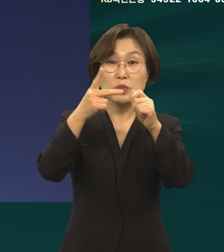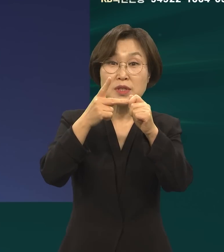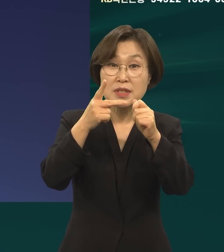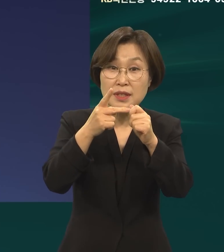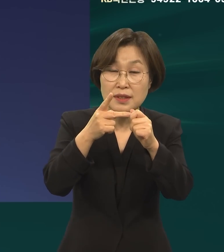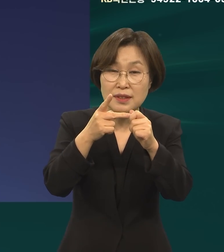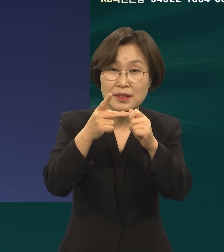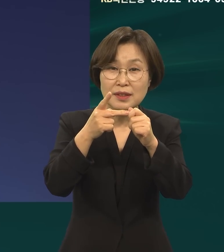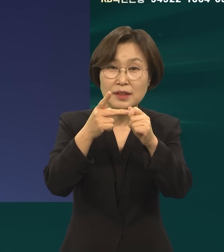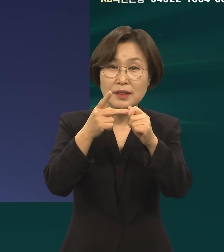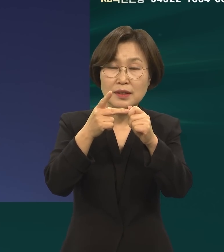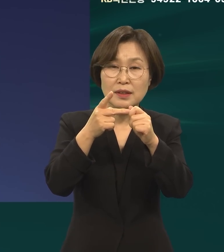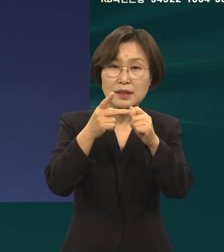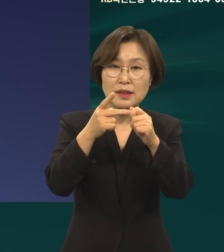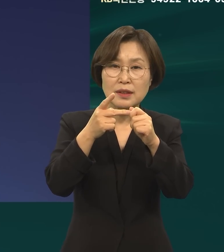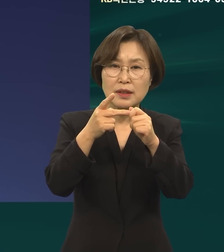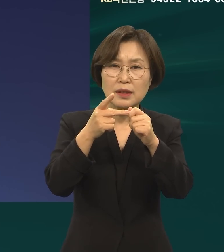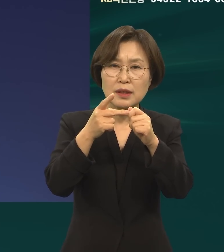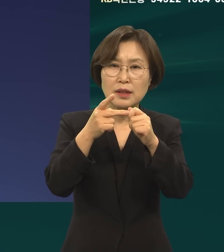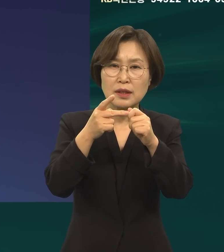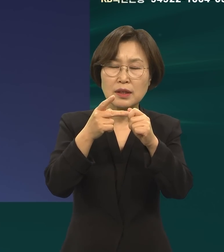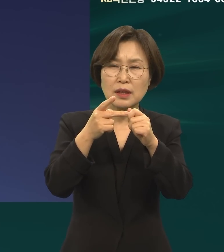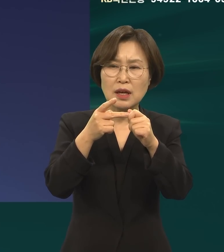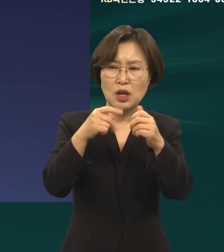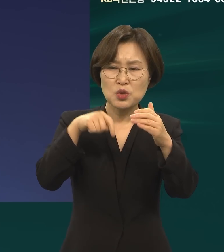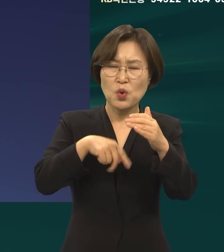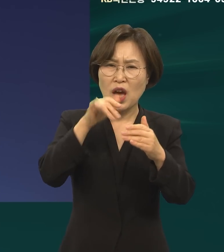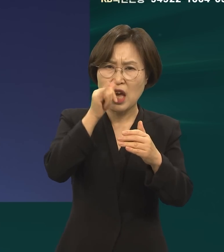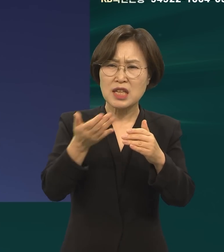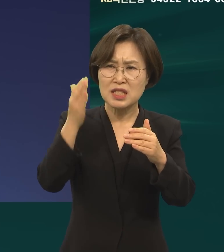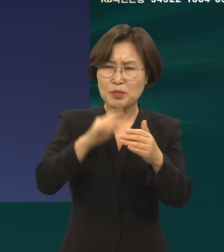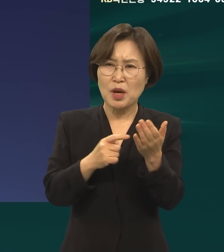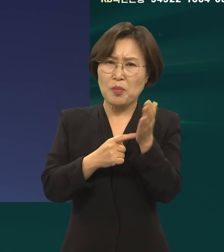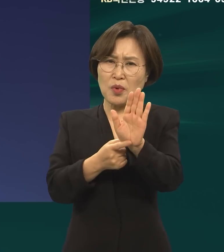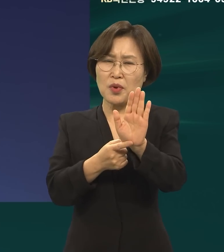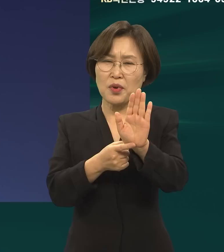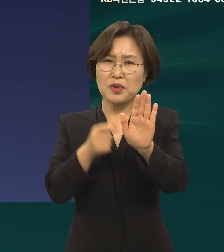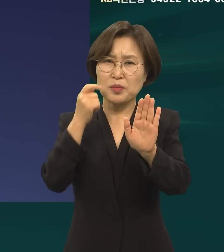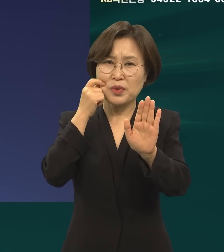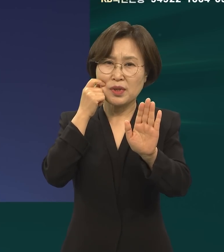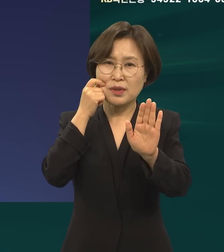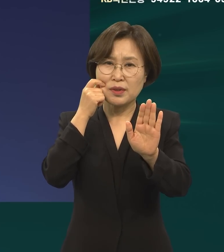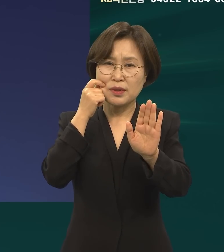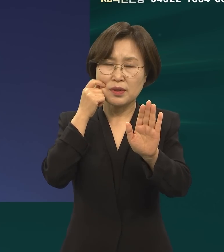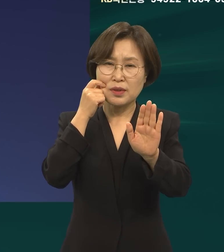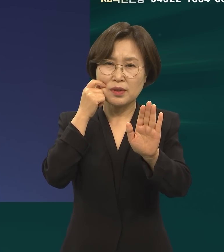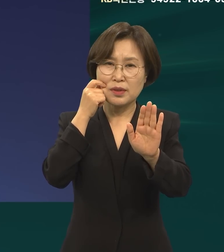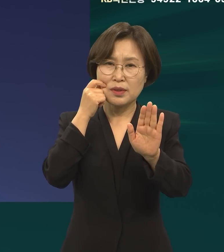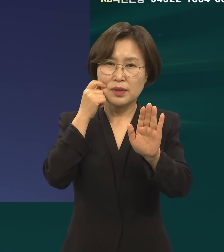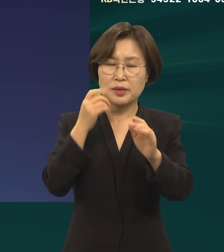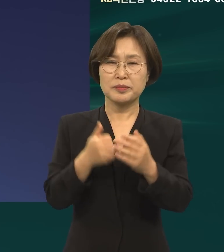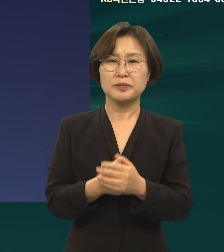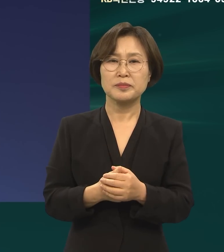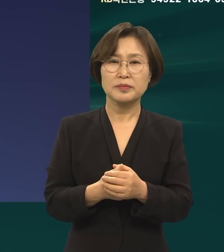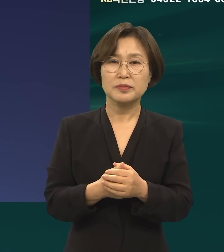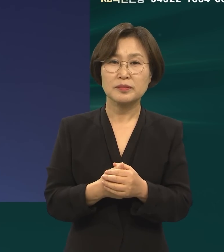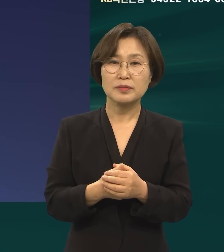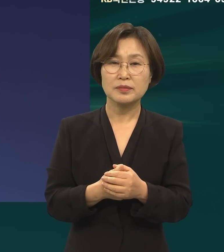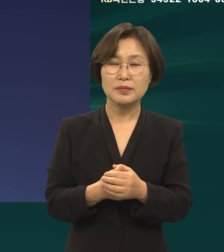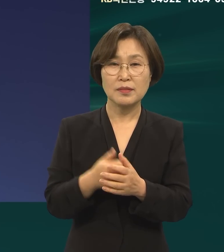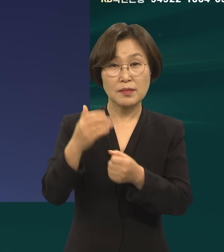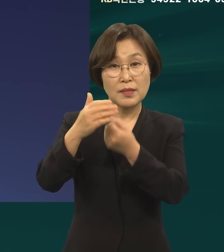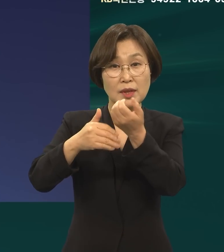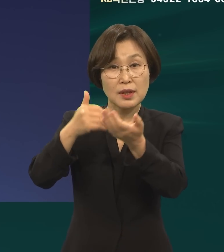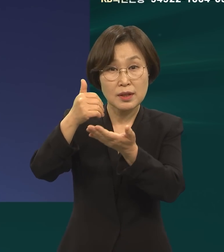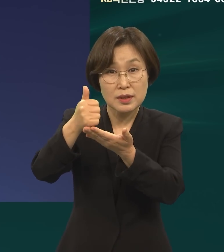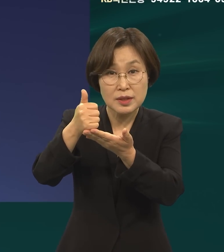있는데 이건 살아있는데 표현을 안 합니다. 이 문장이 공존하고 있어요. 이게 뭐냐면